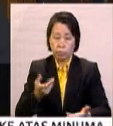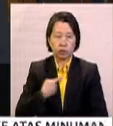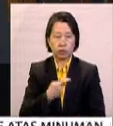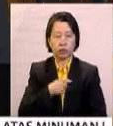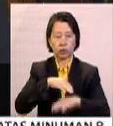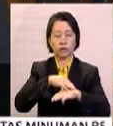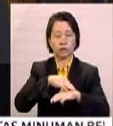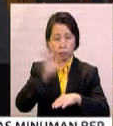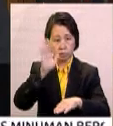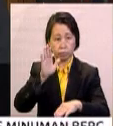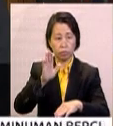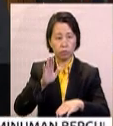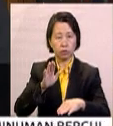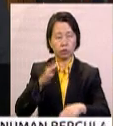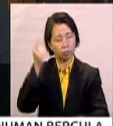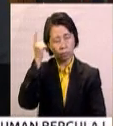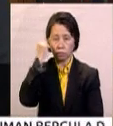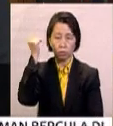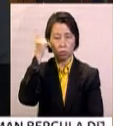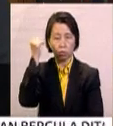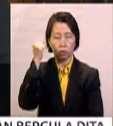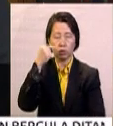lebih arif tentang